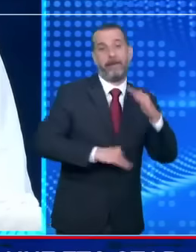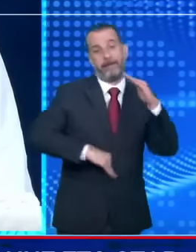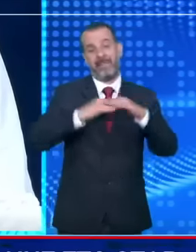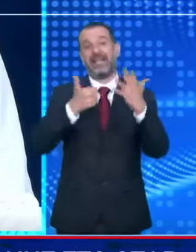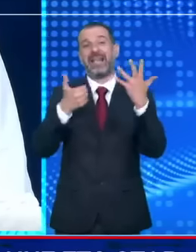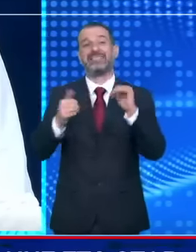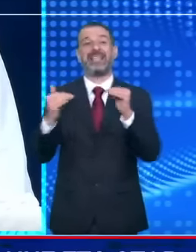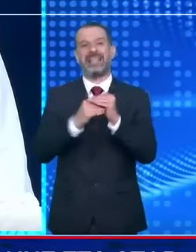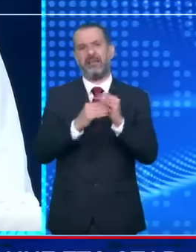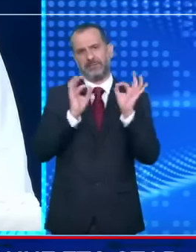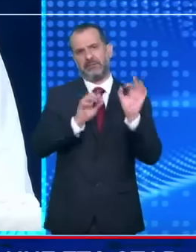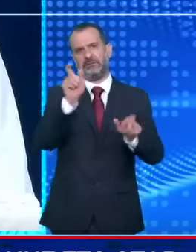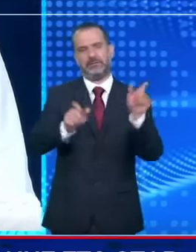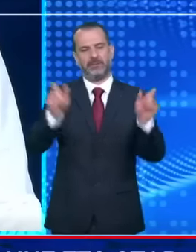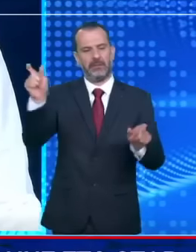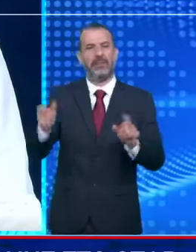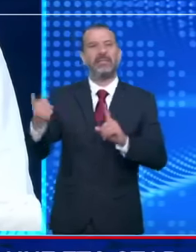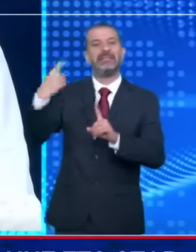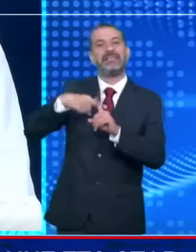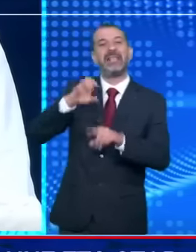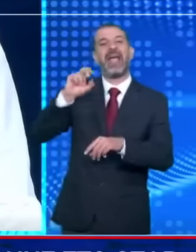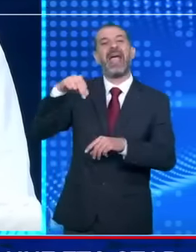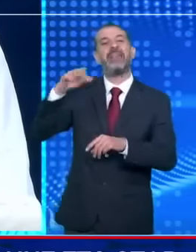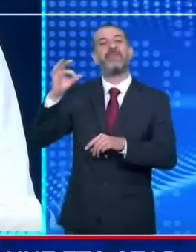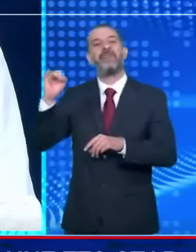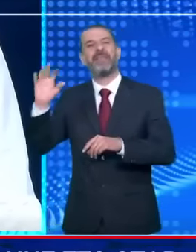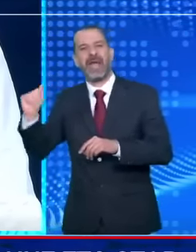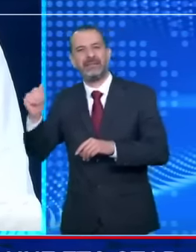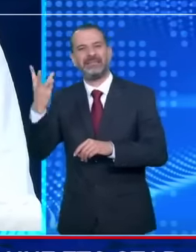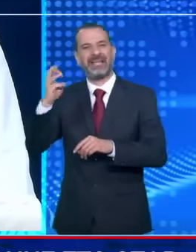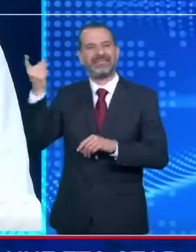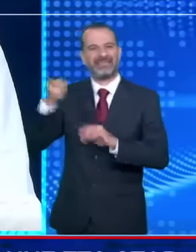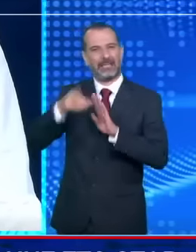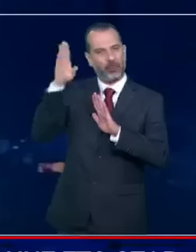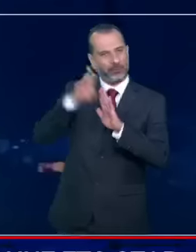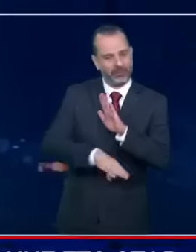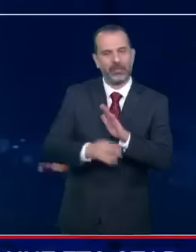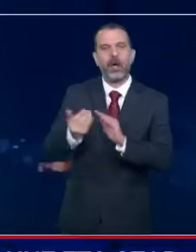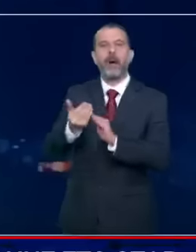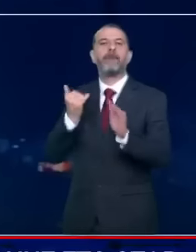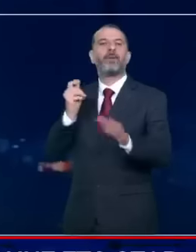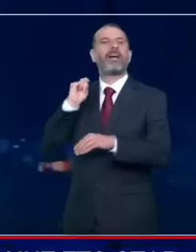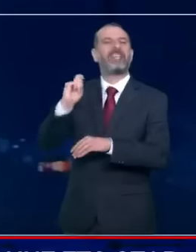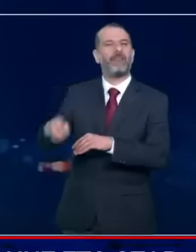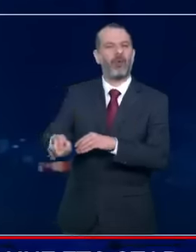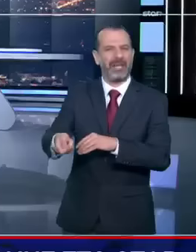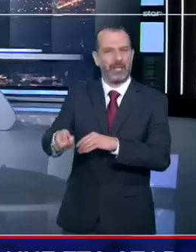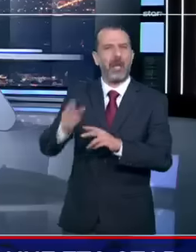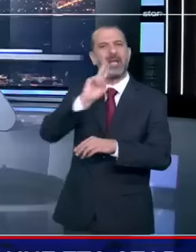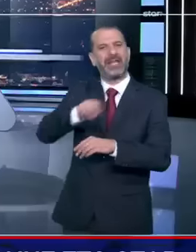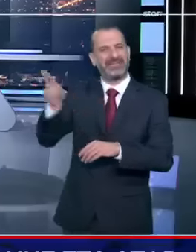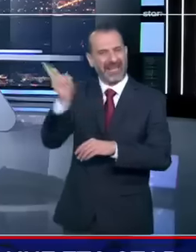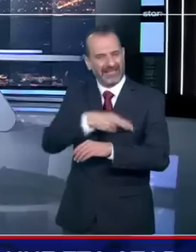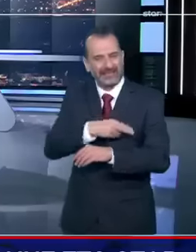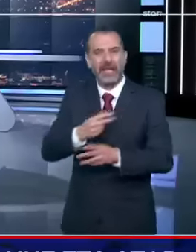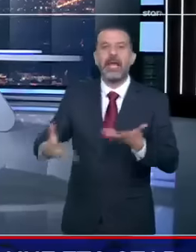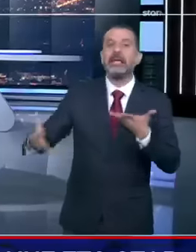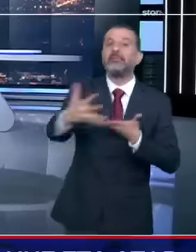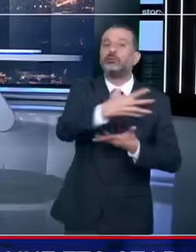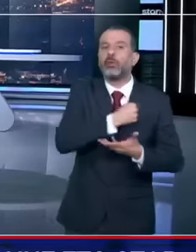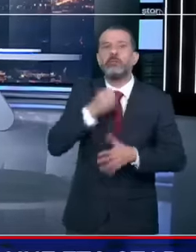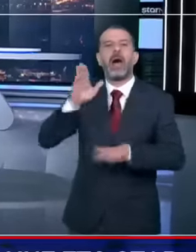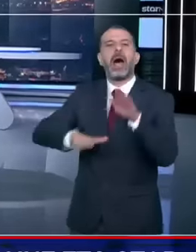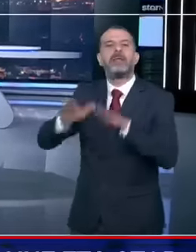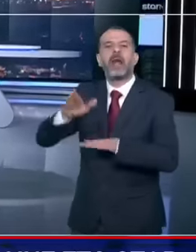ευρώ, 30% επιπλέον μείωση του ένφια, κατάργηση προκαταβολής φόρου, τεκμαρτού εισοδήματος και άλλες μειώσεις. Εσείς